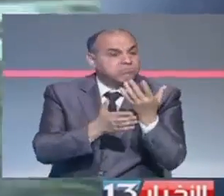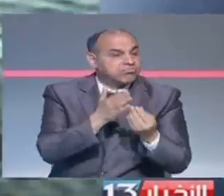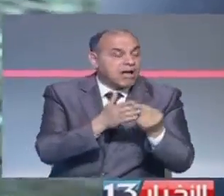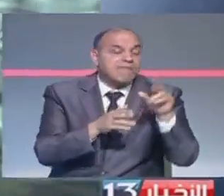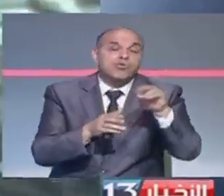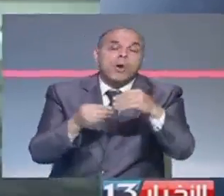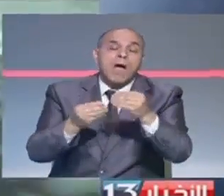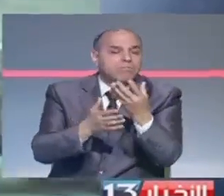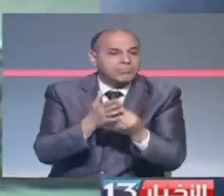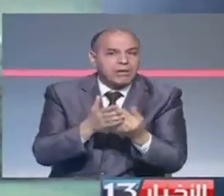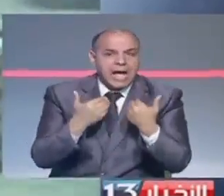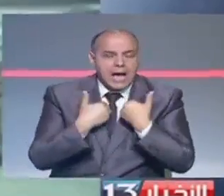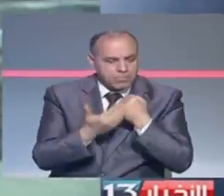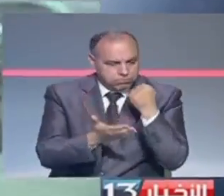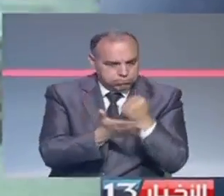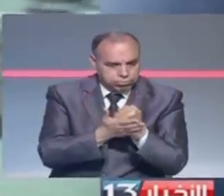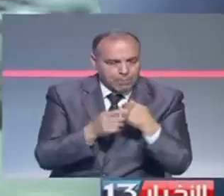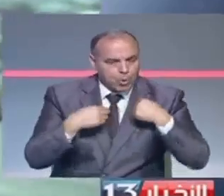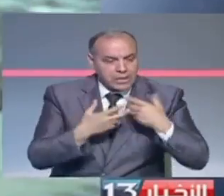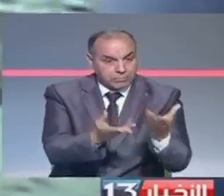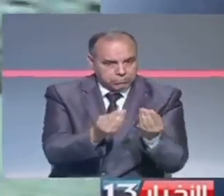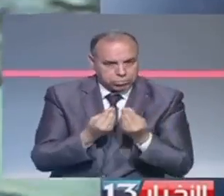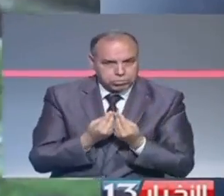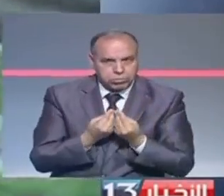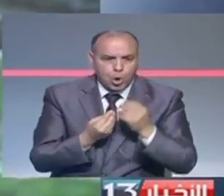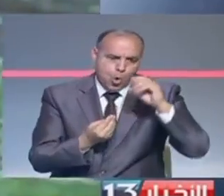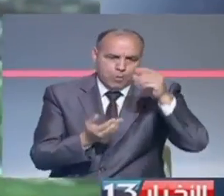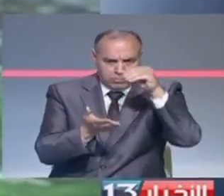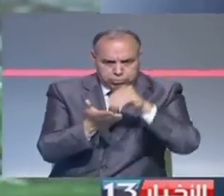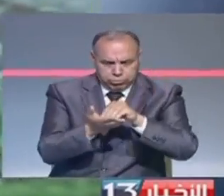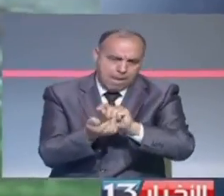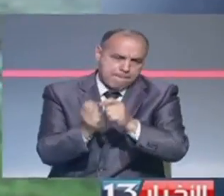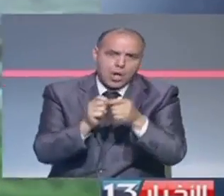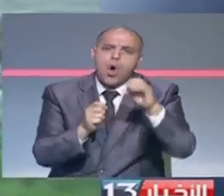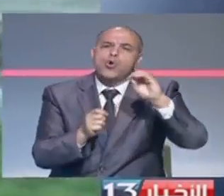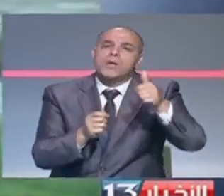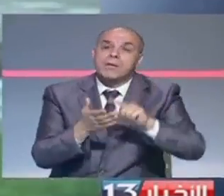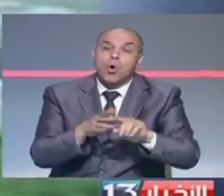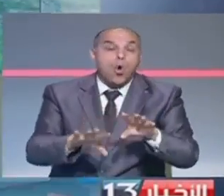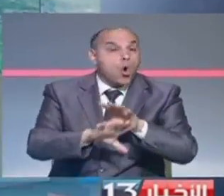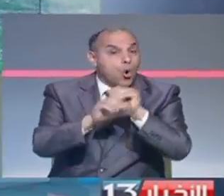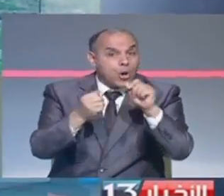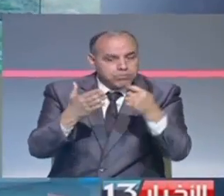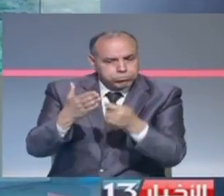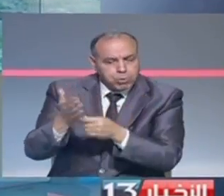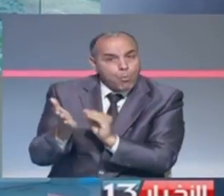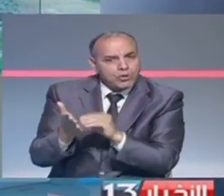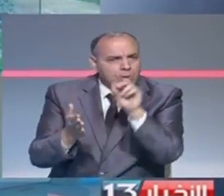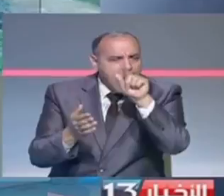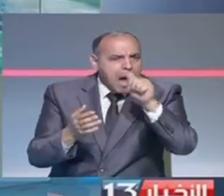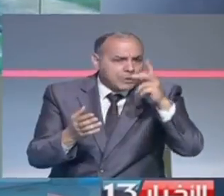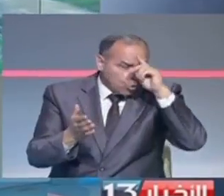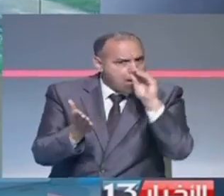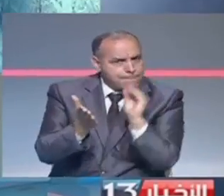السوق وقد اخذت ترخيصا من النزاع في رقمنتها واتاحتها كل المخطوطات يتيحها